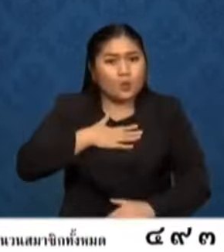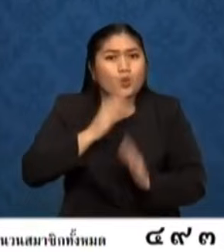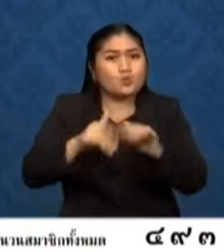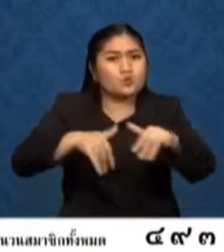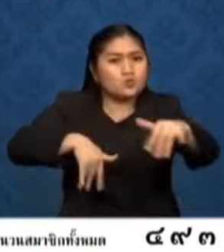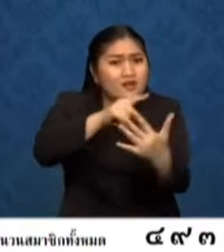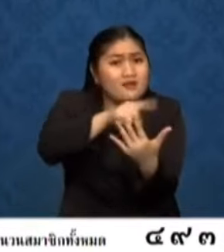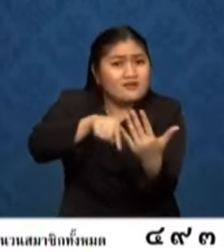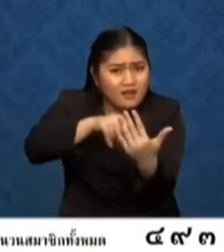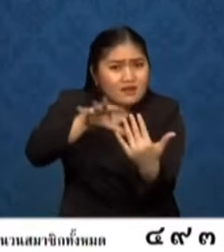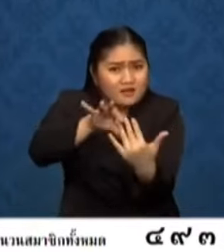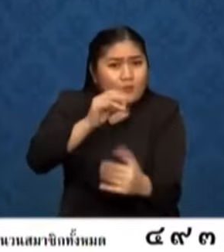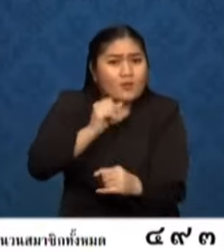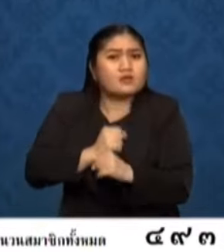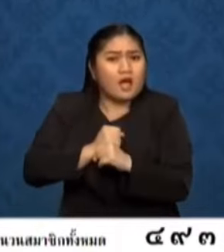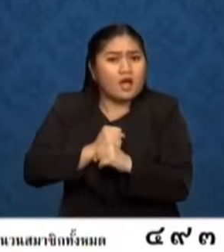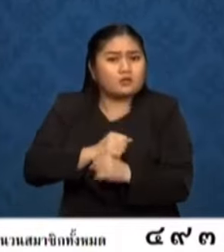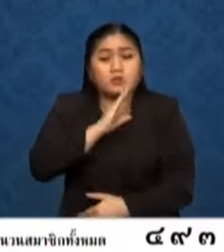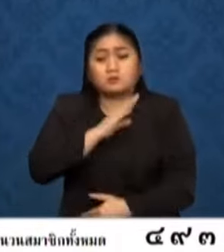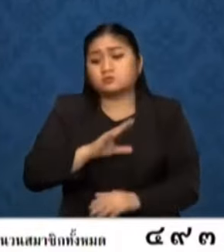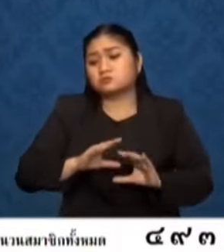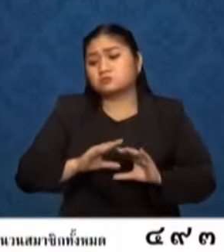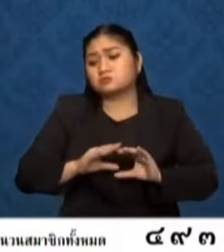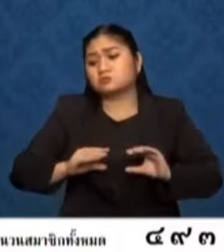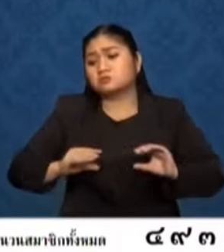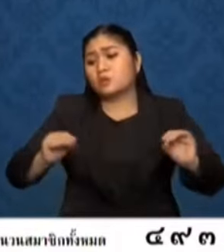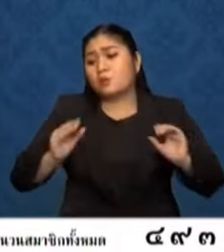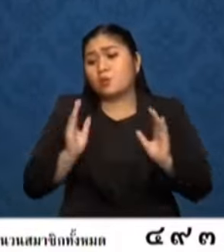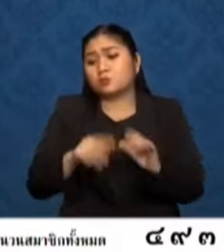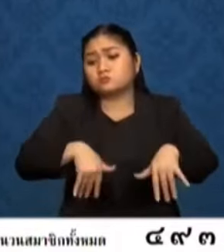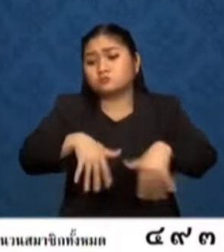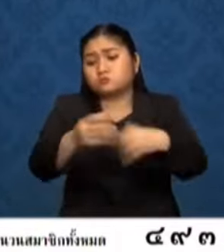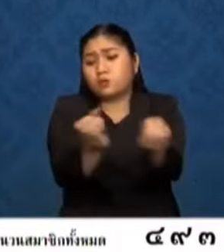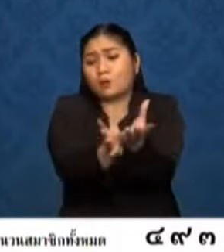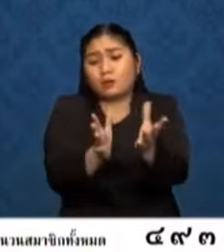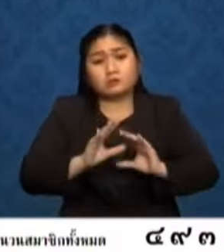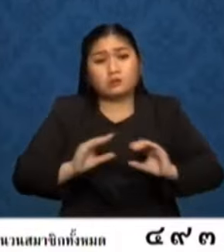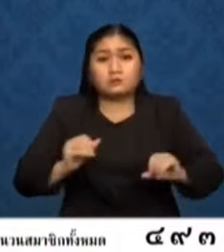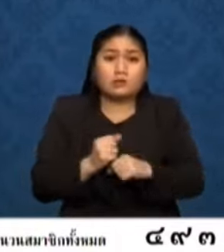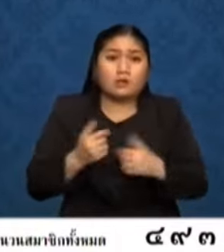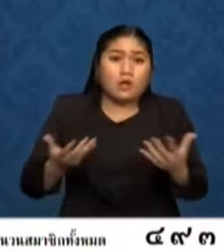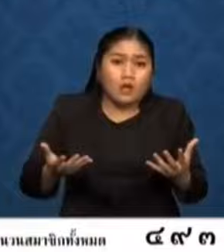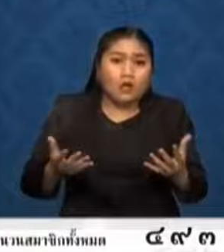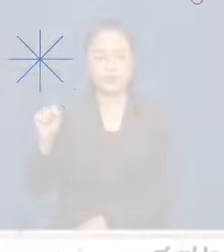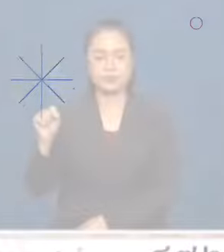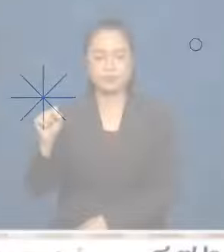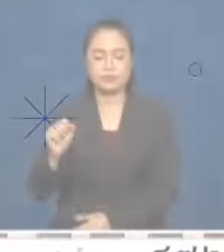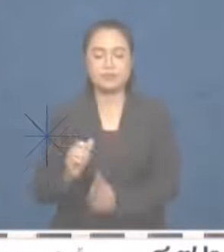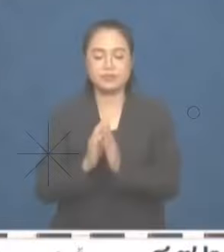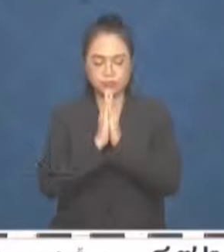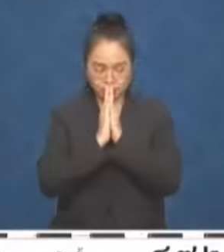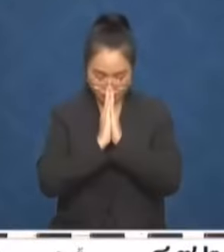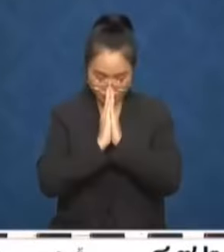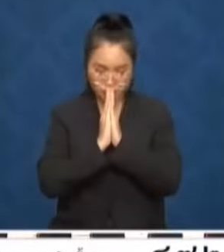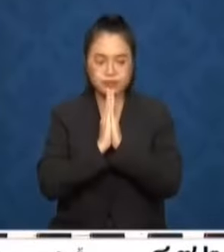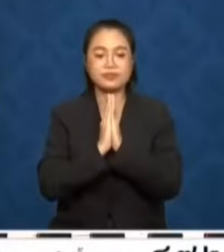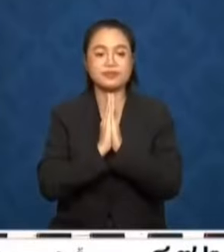นิงเฉยบนความเดอดร้อนทุกยากของพี่นปชาชนได้อยางไรขอบคุครั จประทานคร